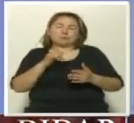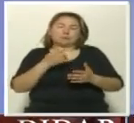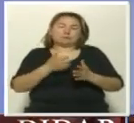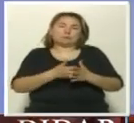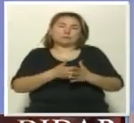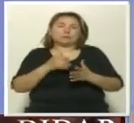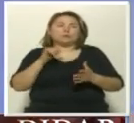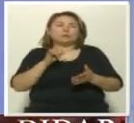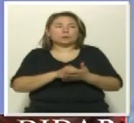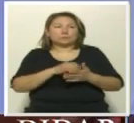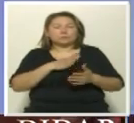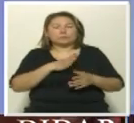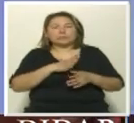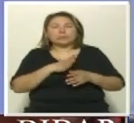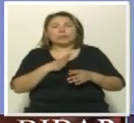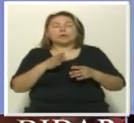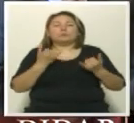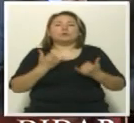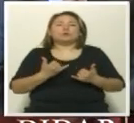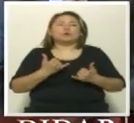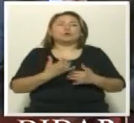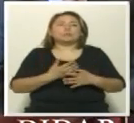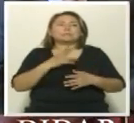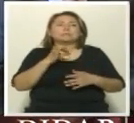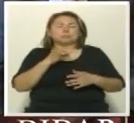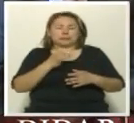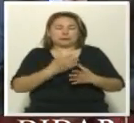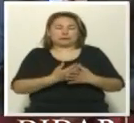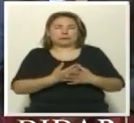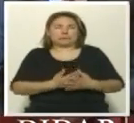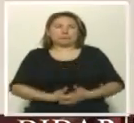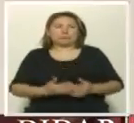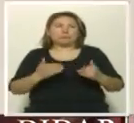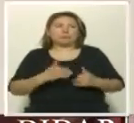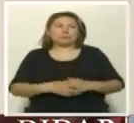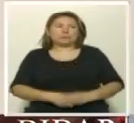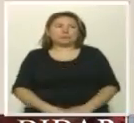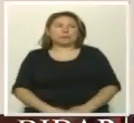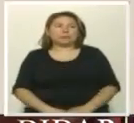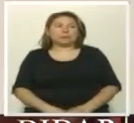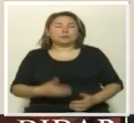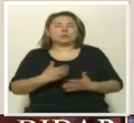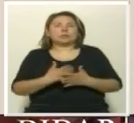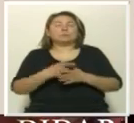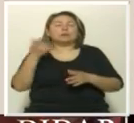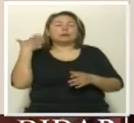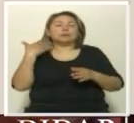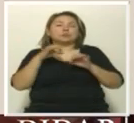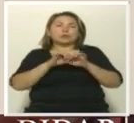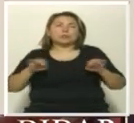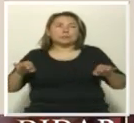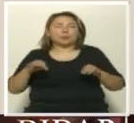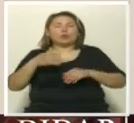сұрады. Өйткені күн суытса, көгілдір отын қысымы төмендеп кетеді екен. Жалпы линиясын салып берген ауылға кіретін.